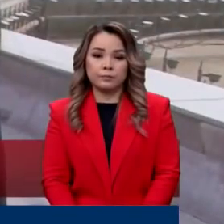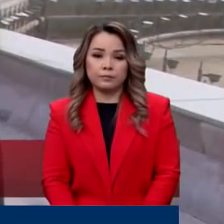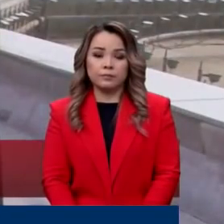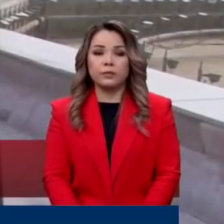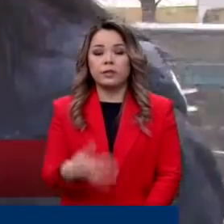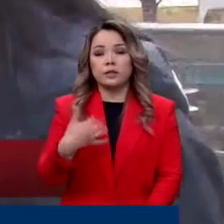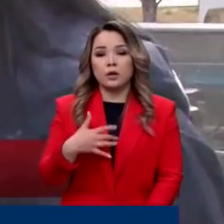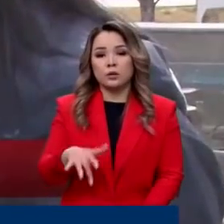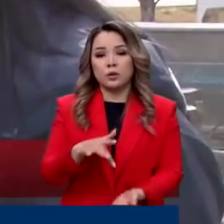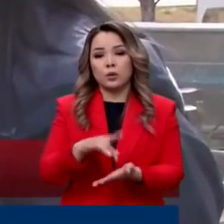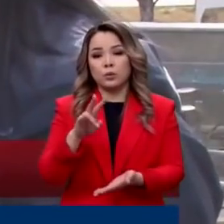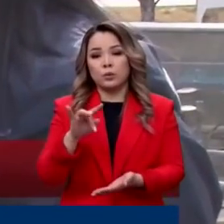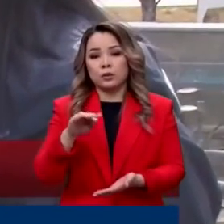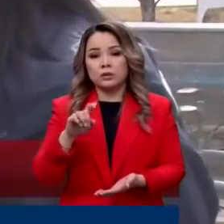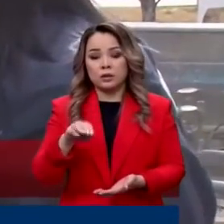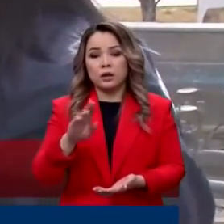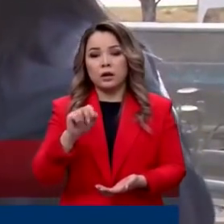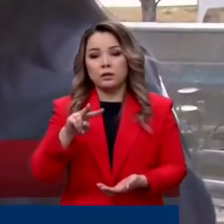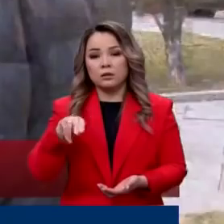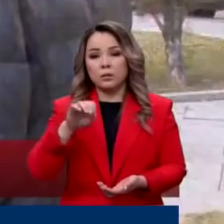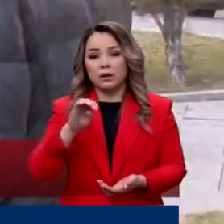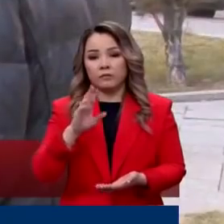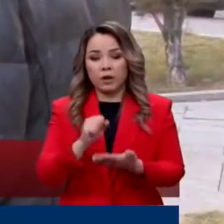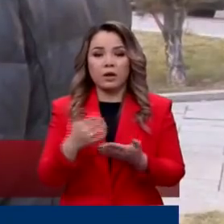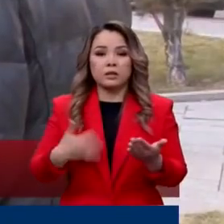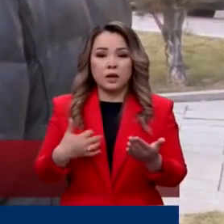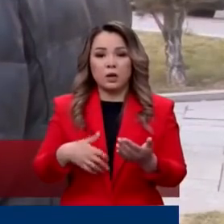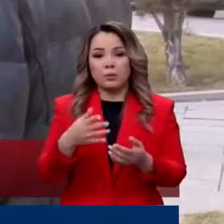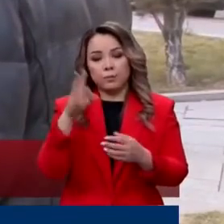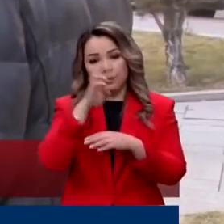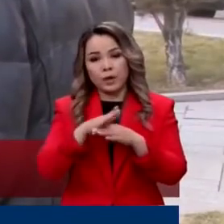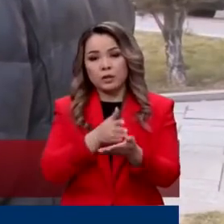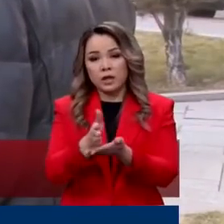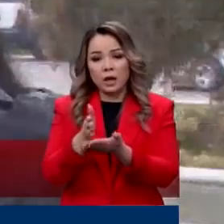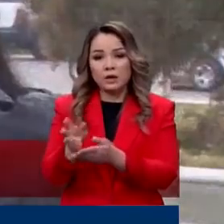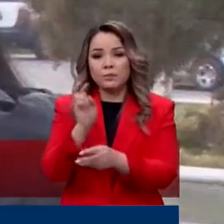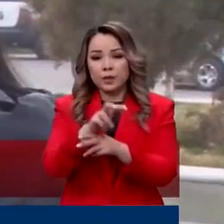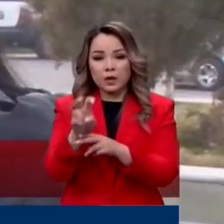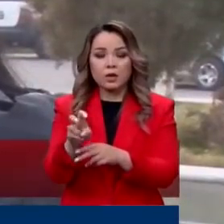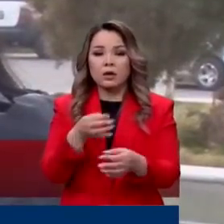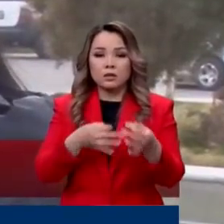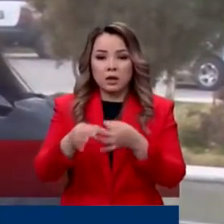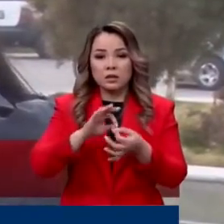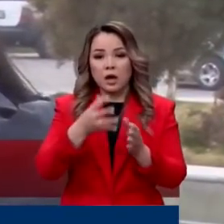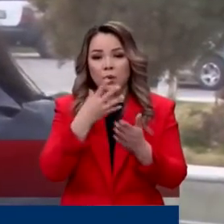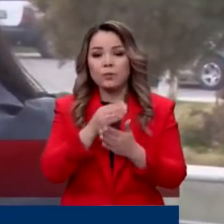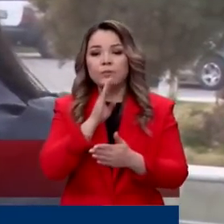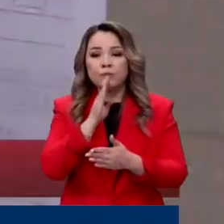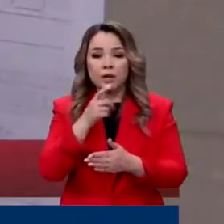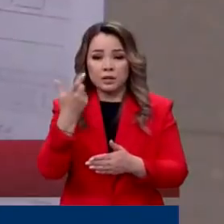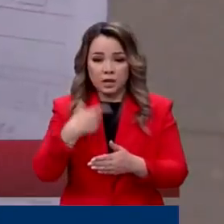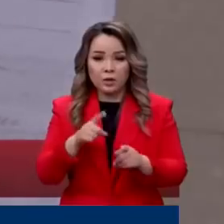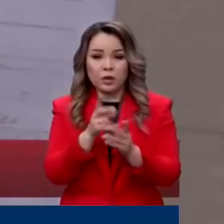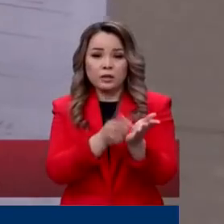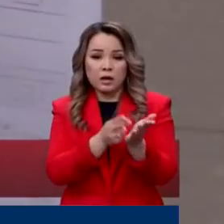Taraz qalasının tırgını Nurzat Kaldıbayeva bir neşe jıldan beri Jambıldağı memleketlik organdardın tabaldırığın tozdırıp şer. Ol özünün jınısı äyel